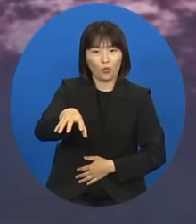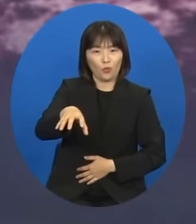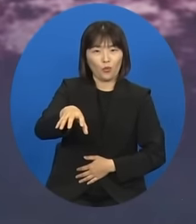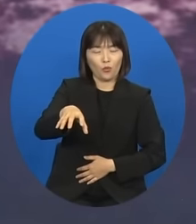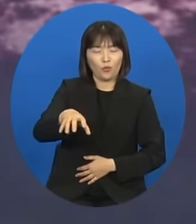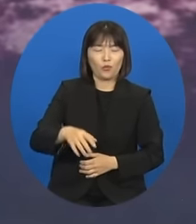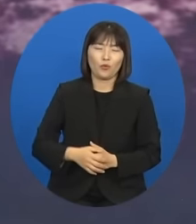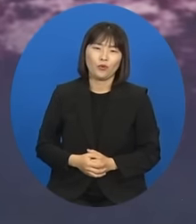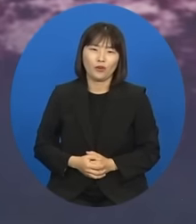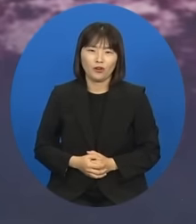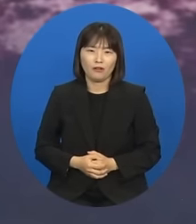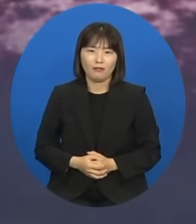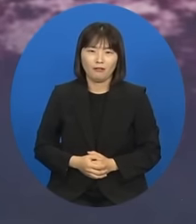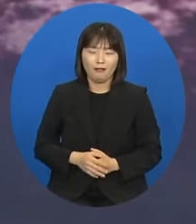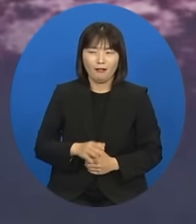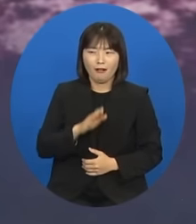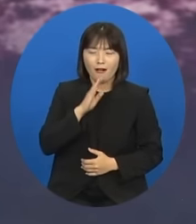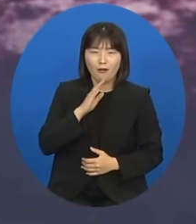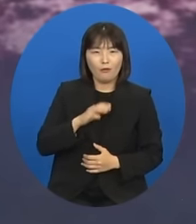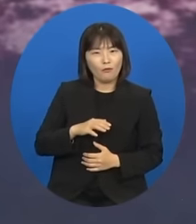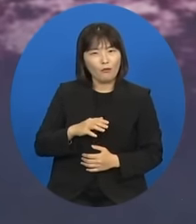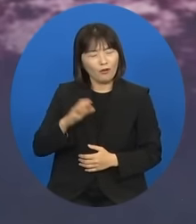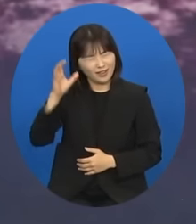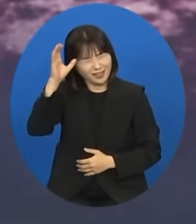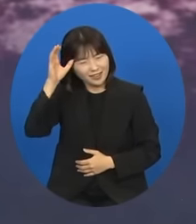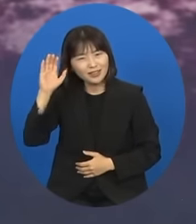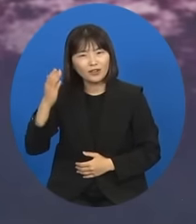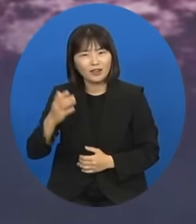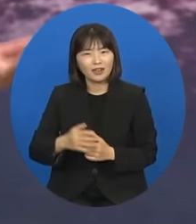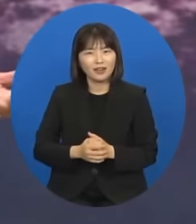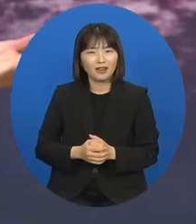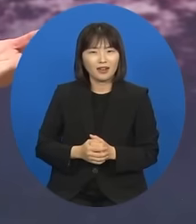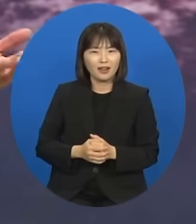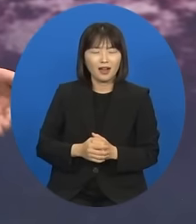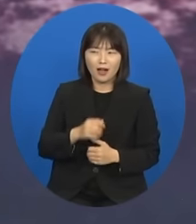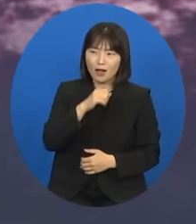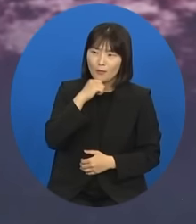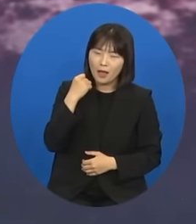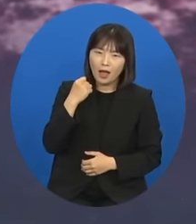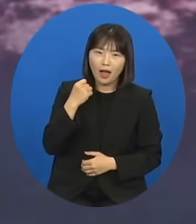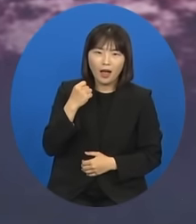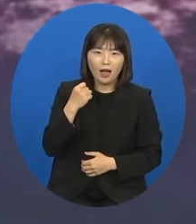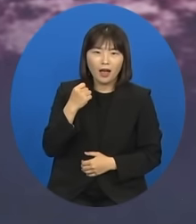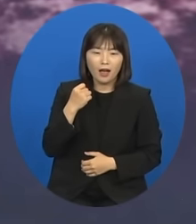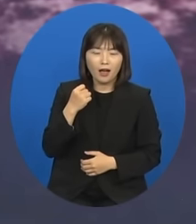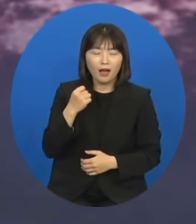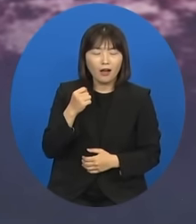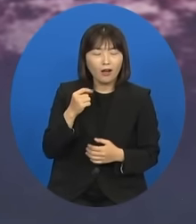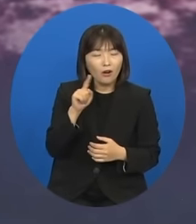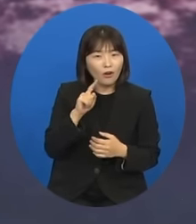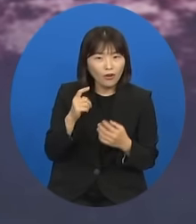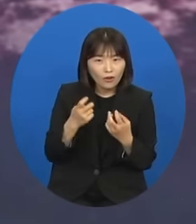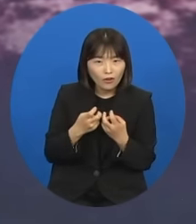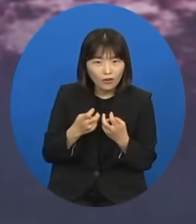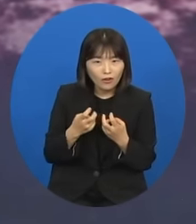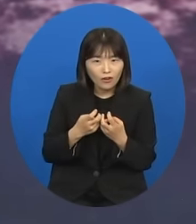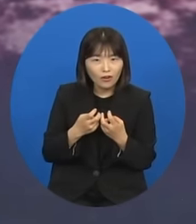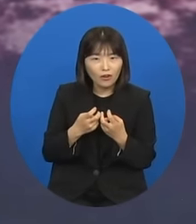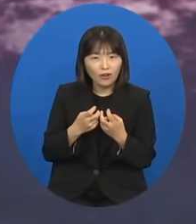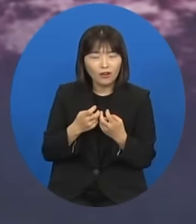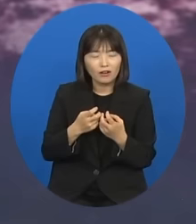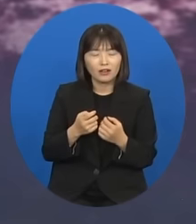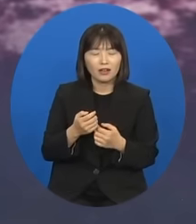아 그러니까 막 굉장히 끌리잖아 아니 얼마나 맛있게 도대체 죽기 전에 먹어야 되냐 아 그래서 먹었는데요 기가